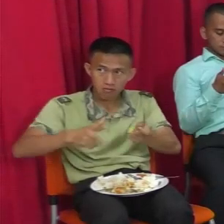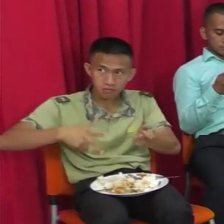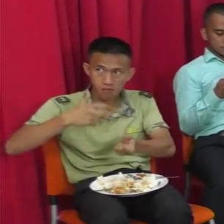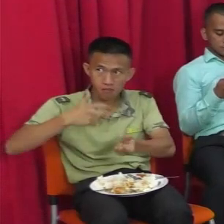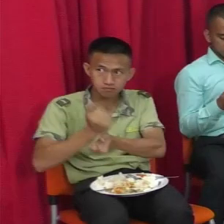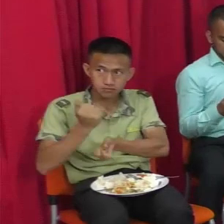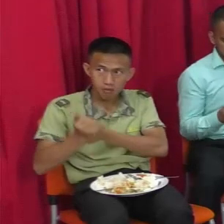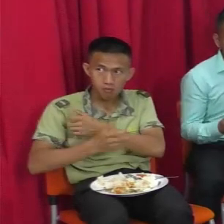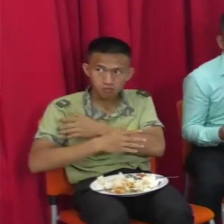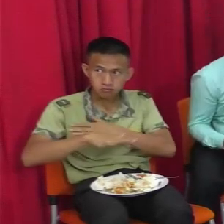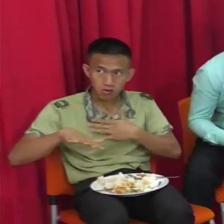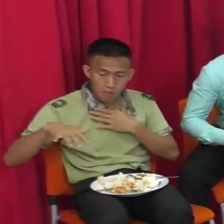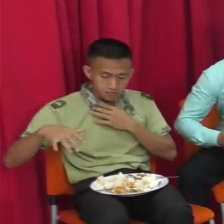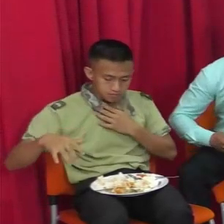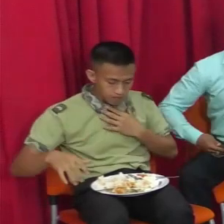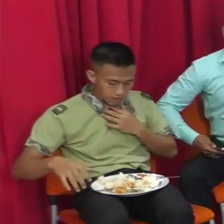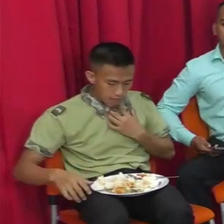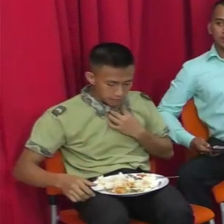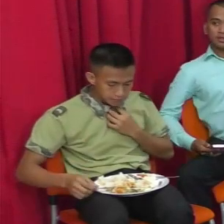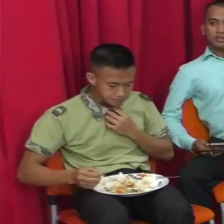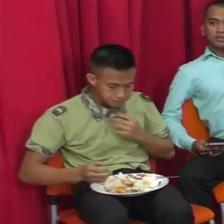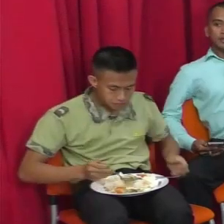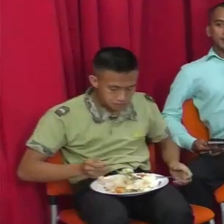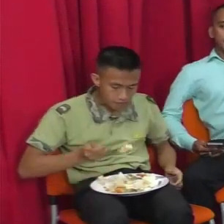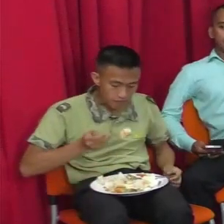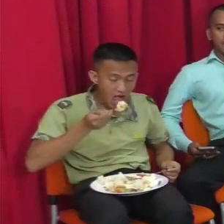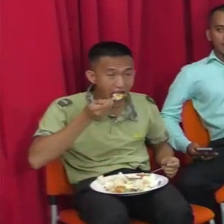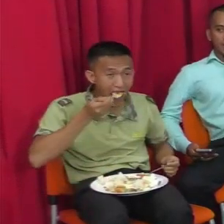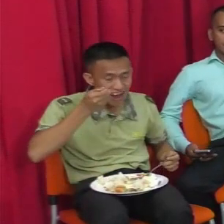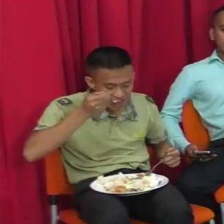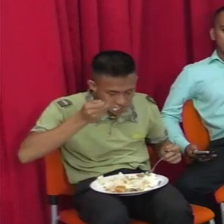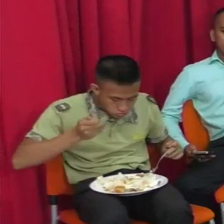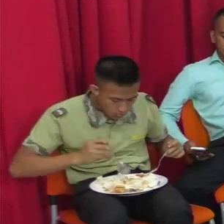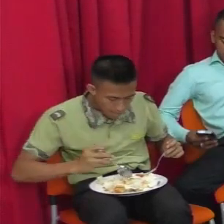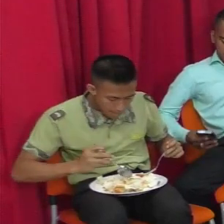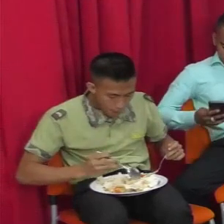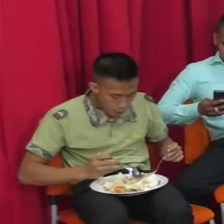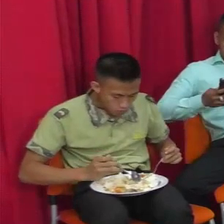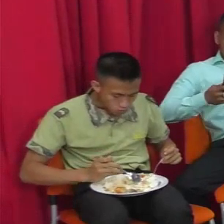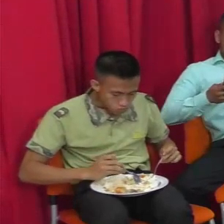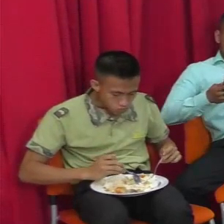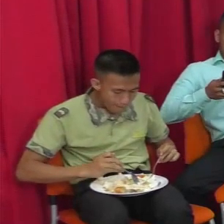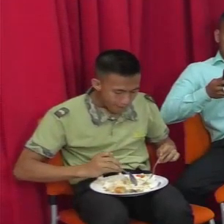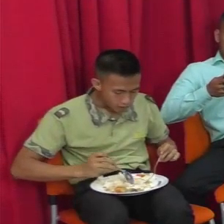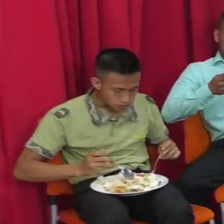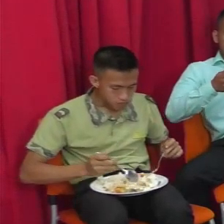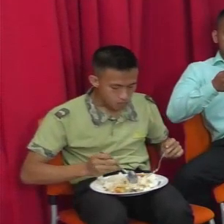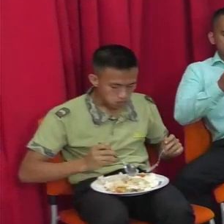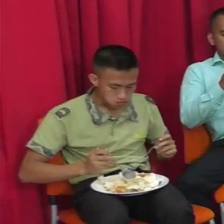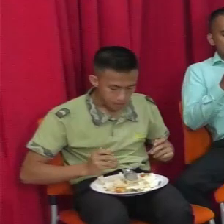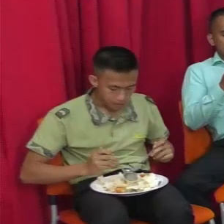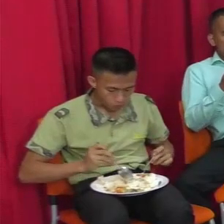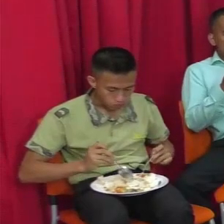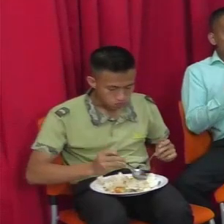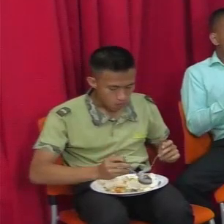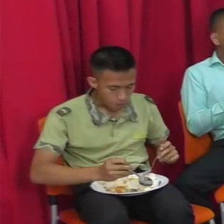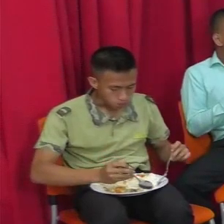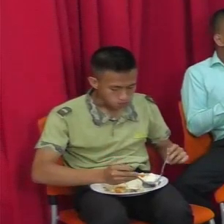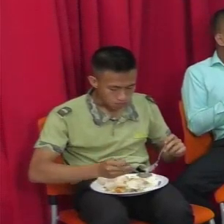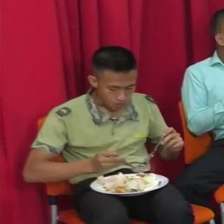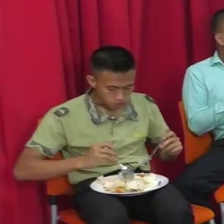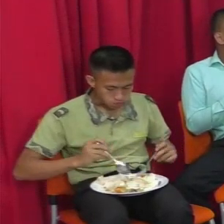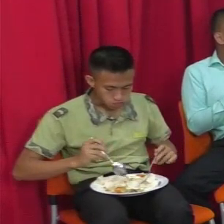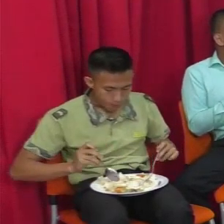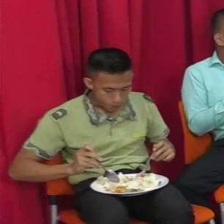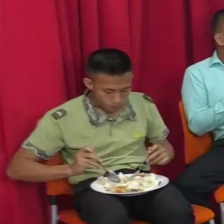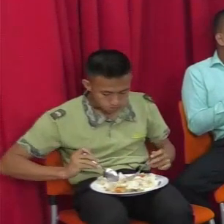Pangako sa iyo. Bukas magkikita na tayo. Ayan. Yeah. Ihanda mo na lahat ng bawal, Ma'am Hilda. Yes. So, alam mo na yun. Maganda yung